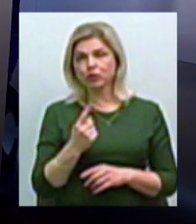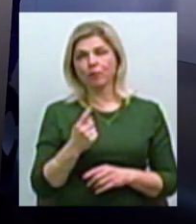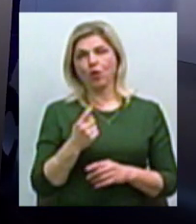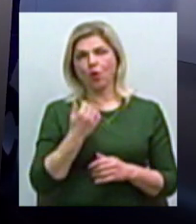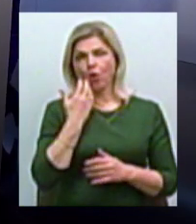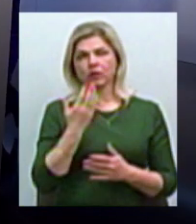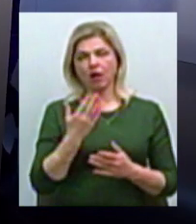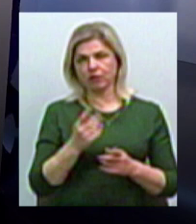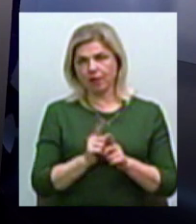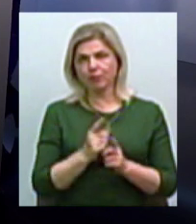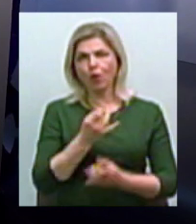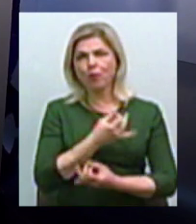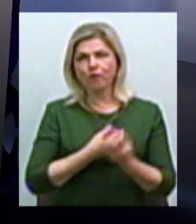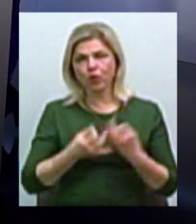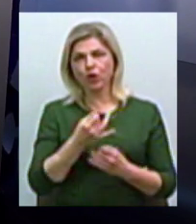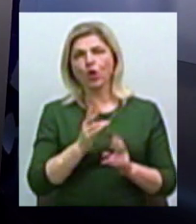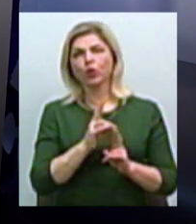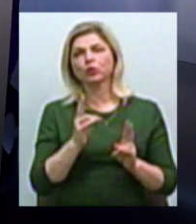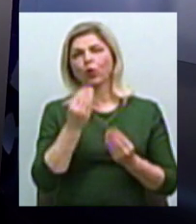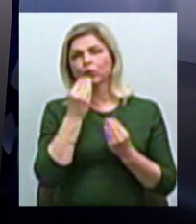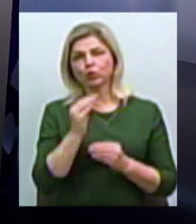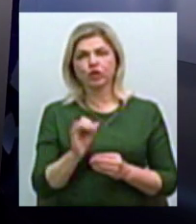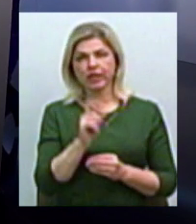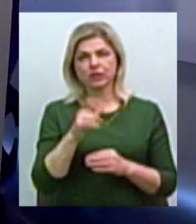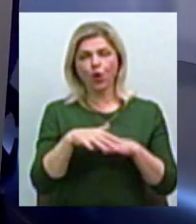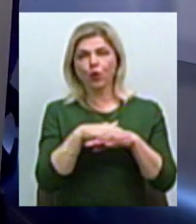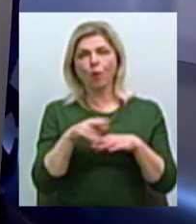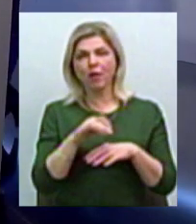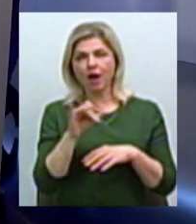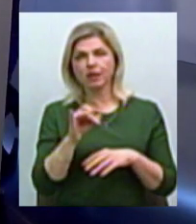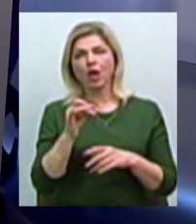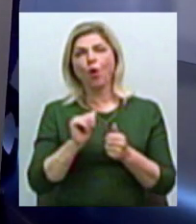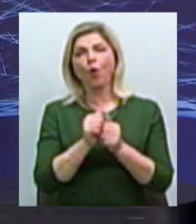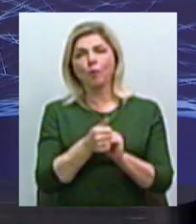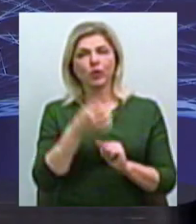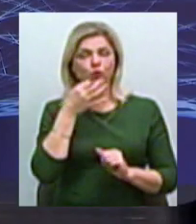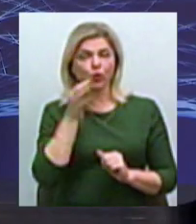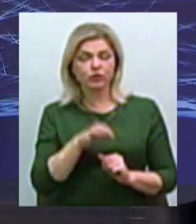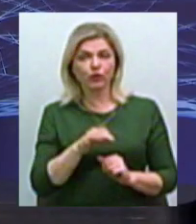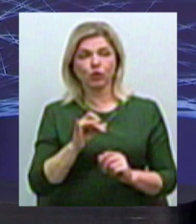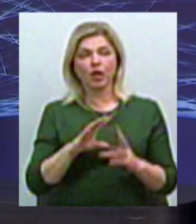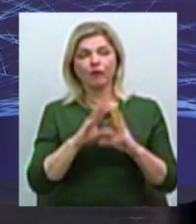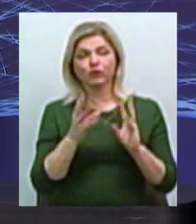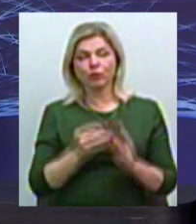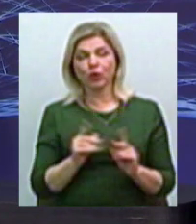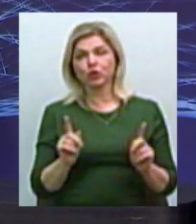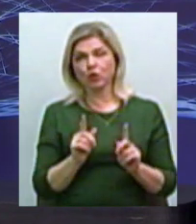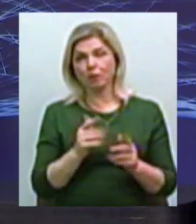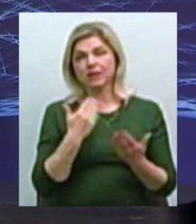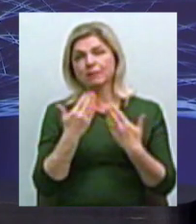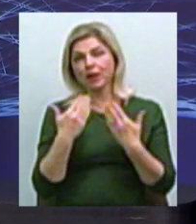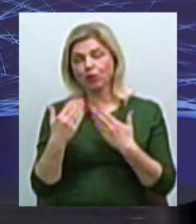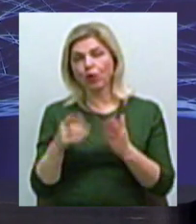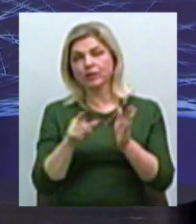бурне обговорення щодо, ну, хто краще, да, з громад, і от, обмін досвіду, і взагалі, щоб спілкування, так сказати, влади